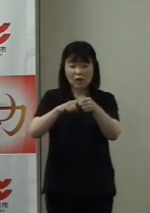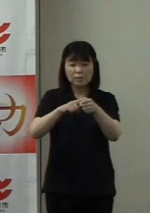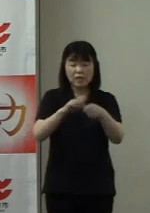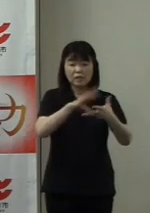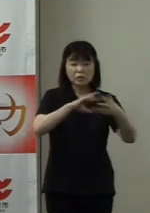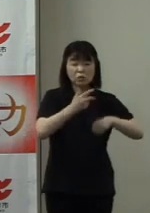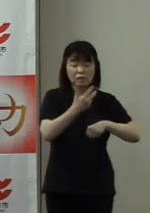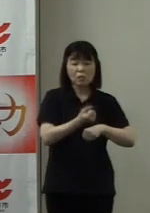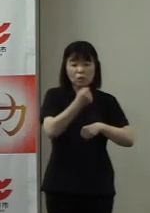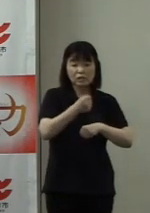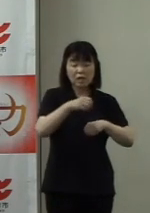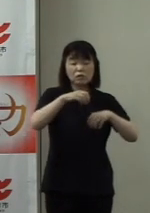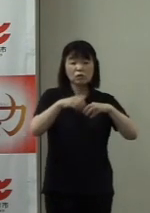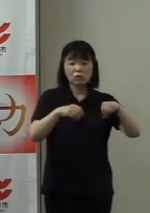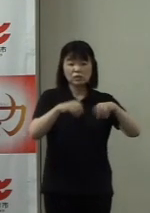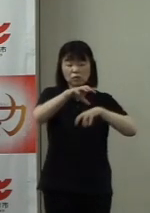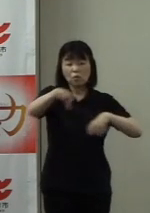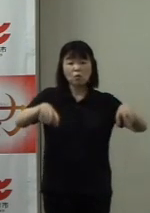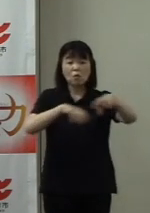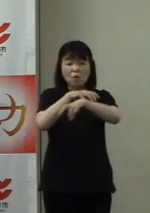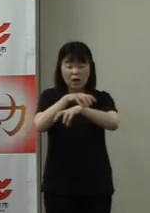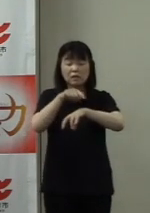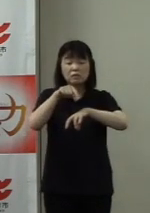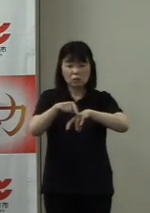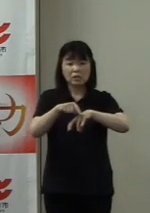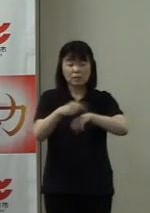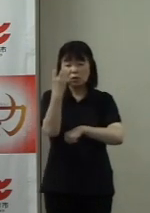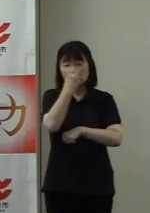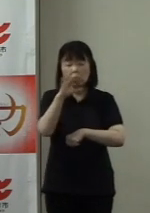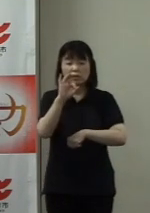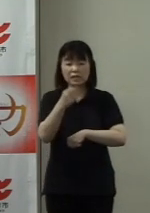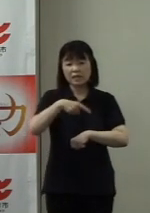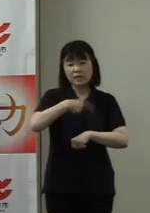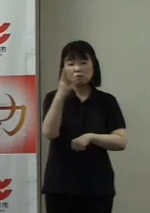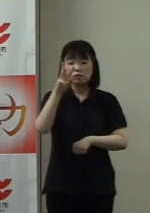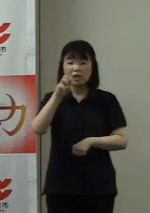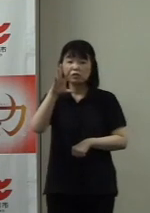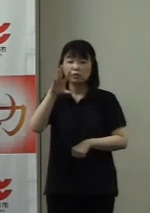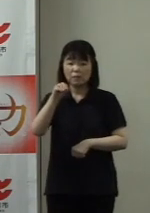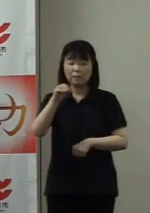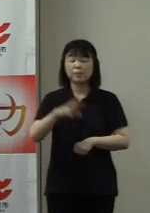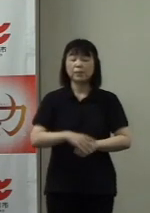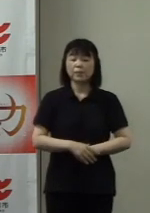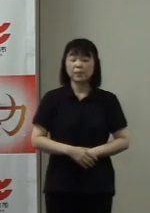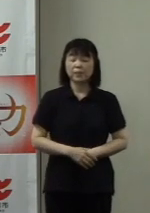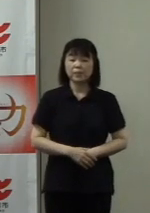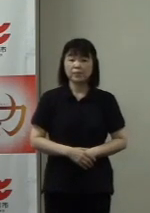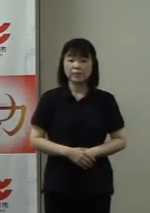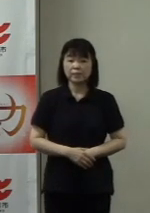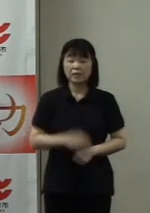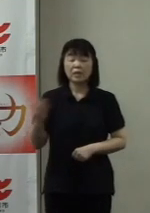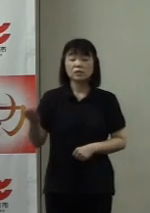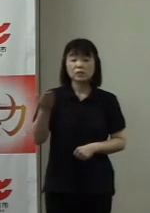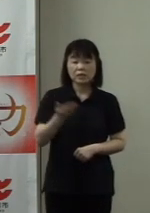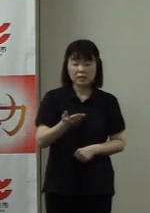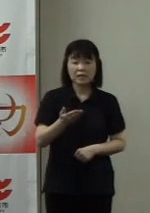評価経費を130万円であります。 次に